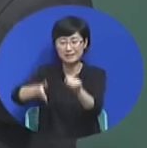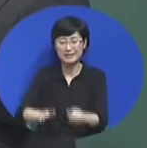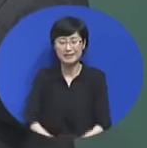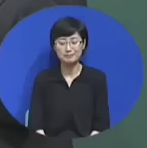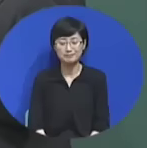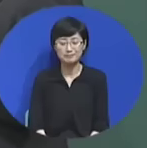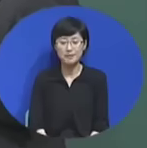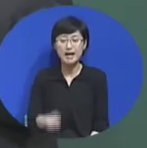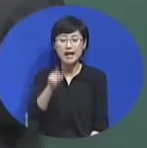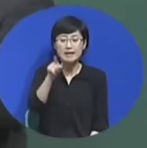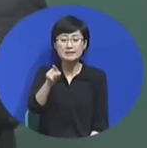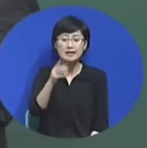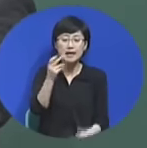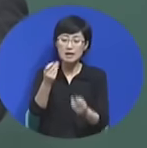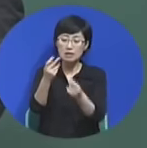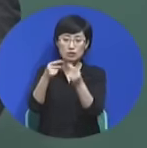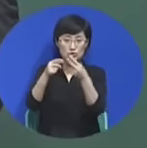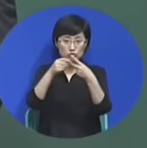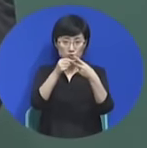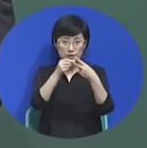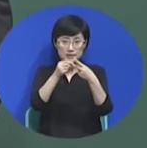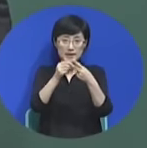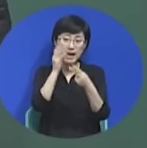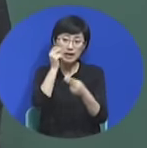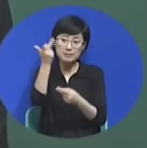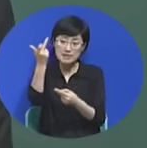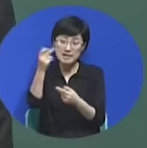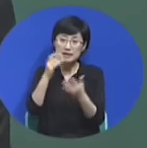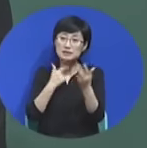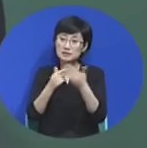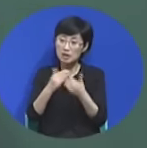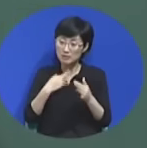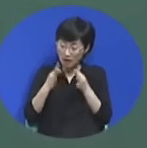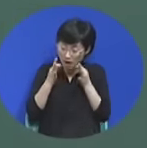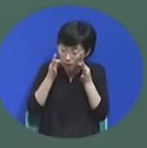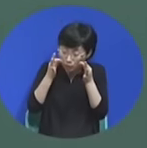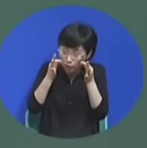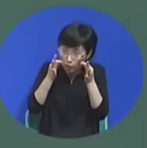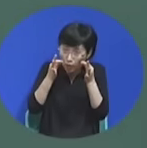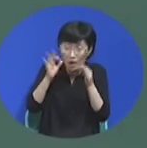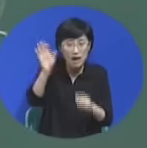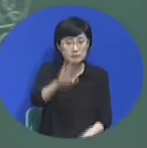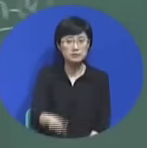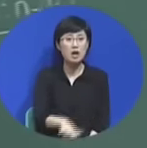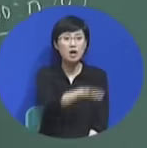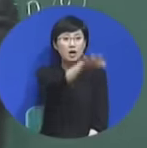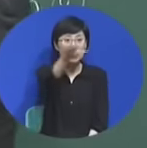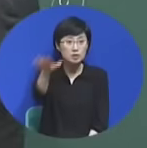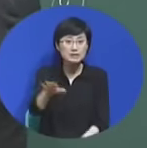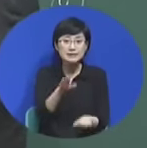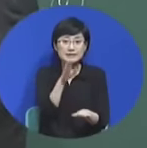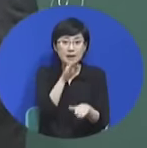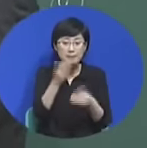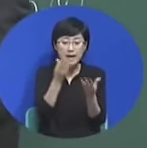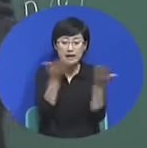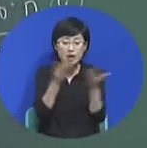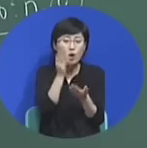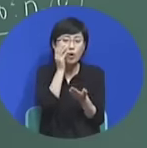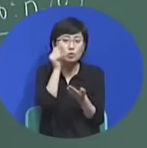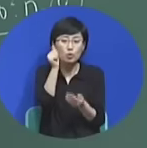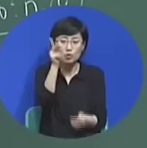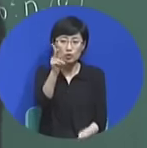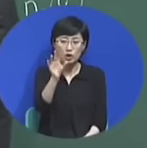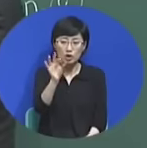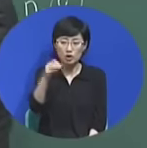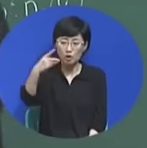자, 이 체험은 내가 체험하는 게 아닙니다. 这个体验不是靠我去体验的. 여러분이 형통한 자가 맞다면 하나님이 여러분